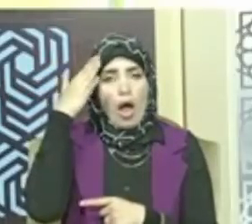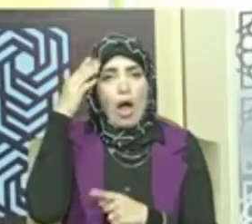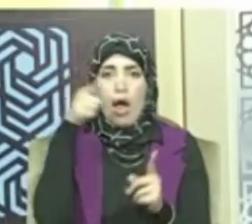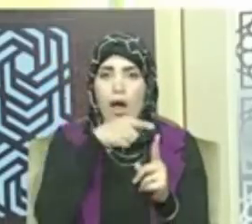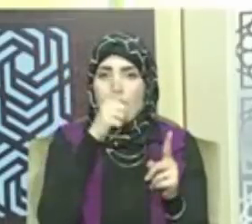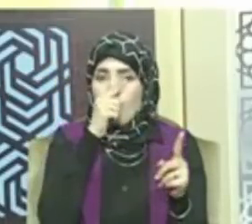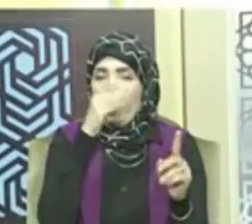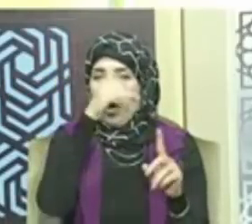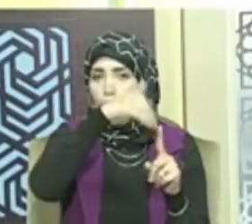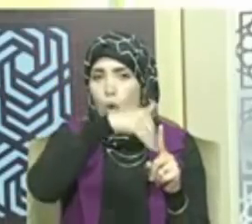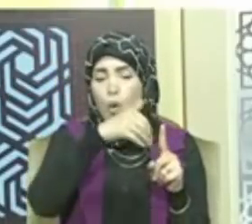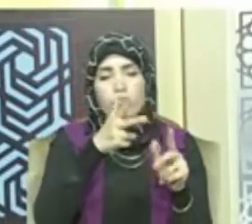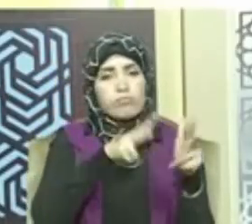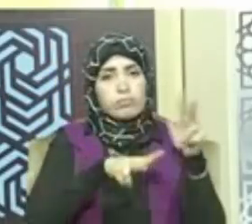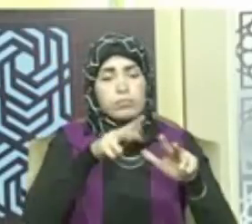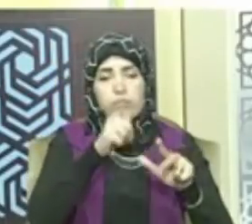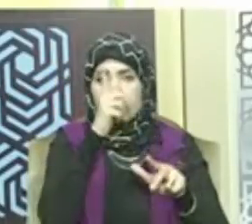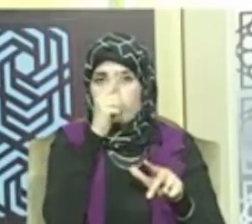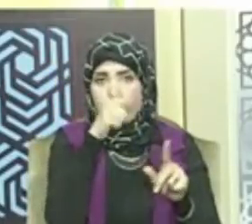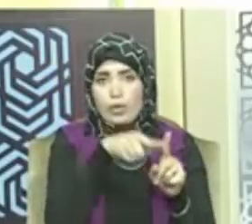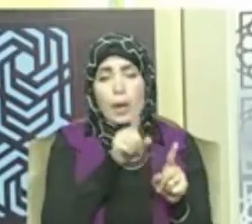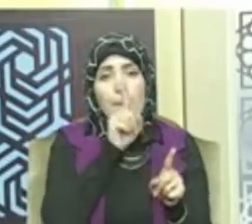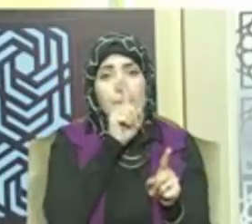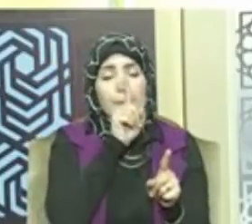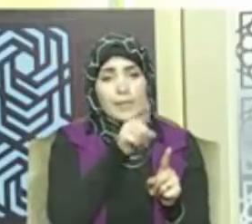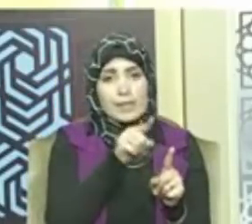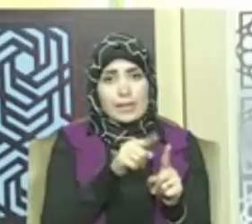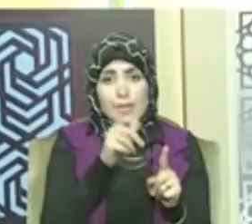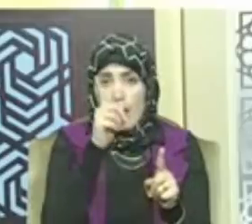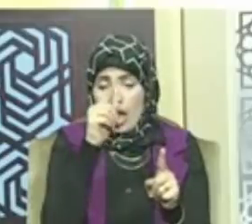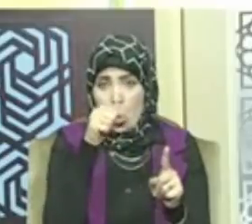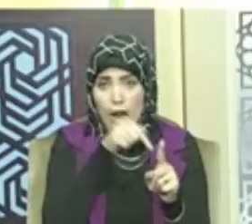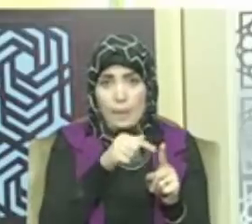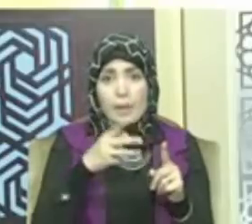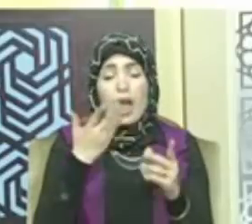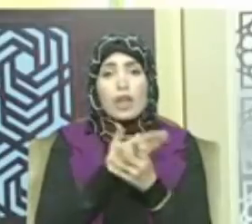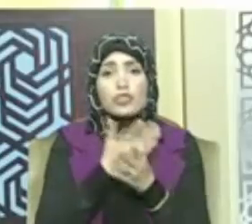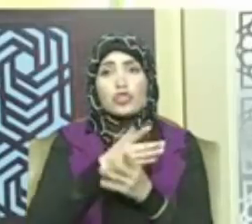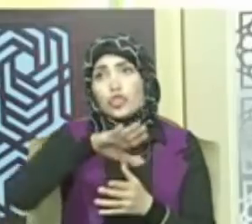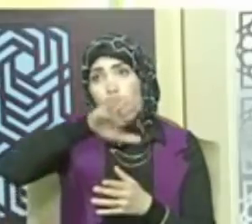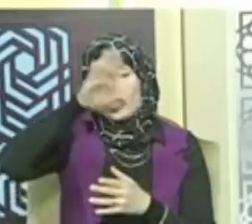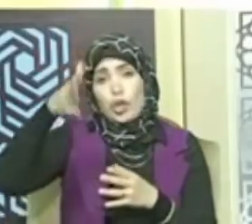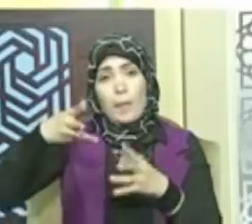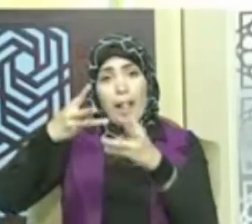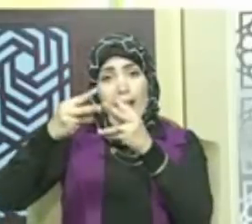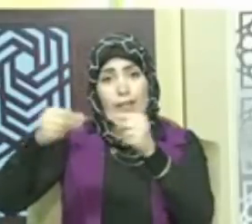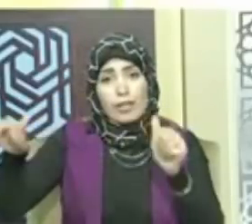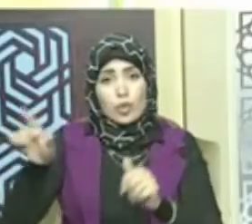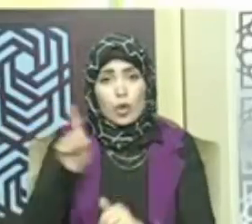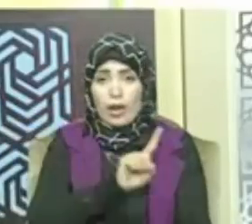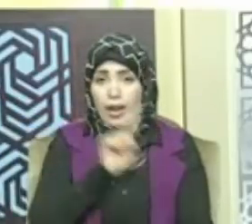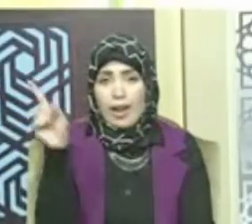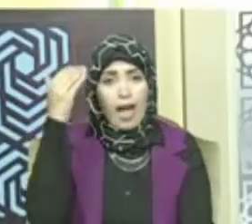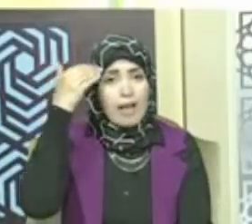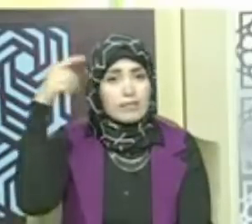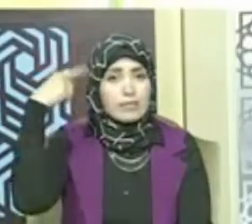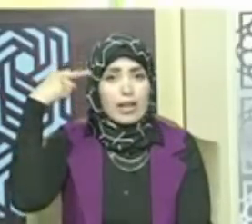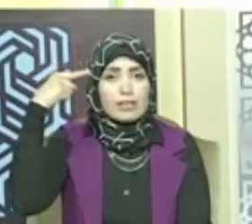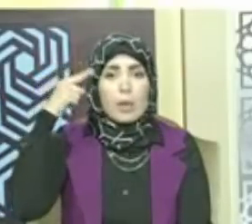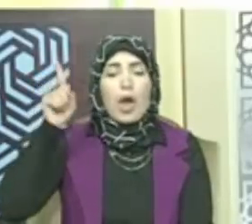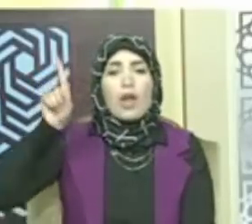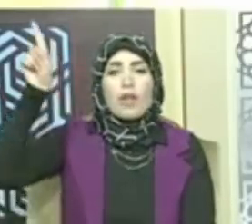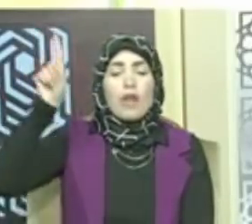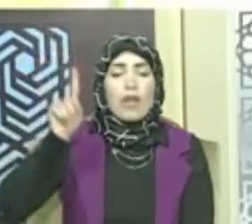وإن كان مكرهم لتزول منه الجبال. فلا تحسبن الله مخلف